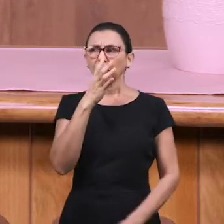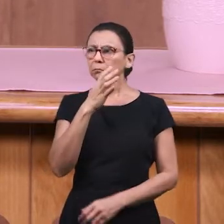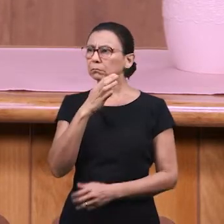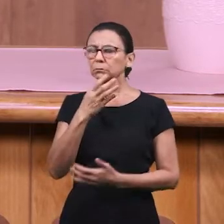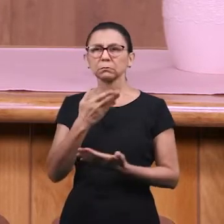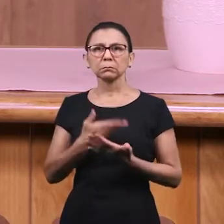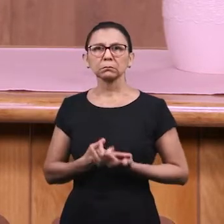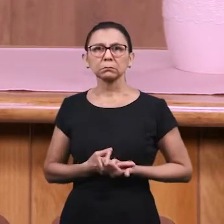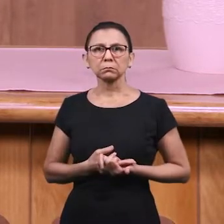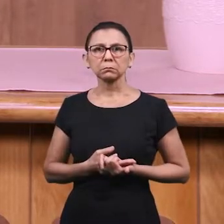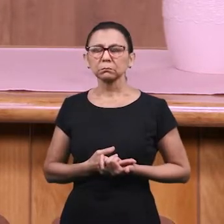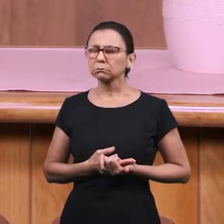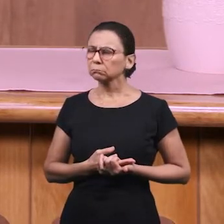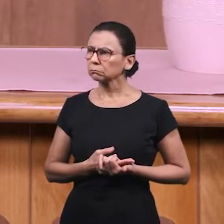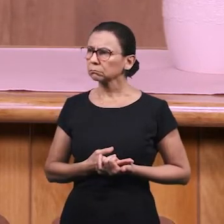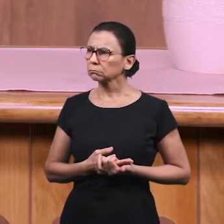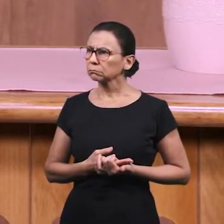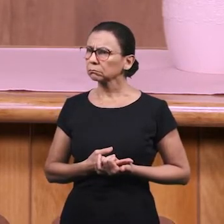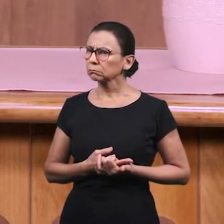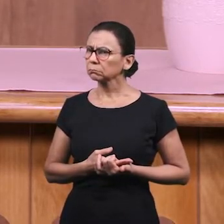что все три